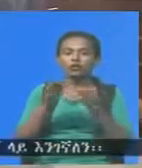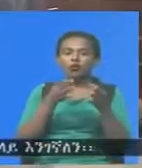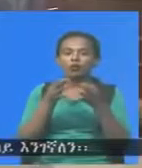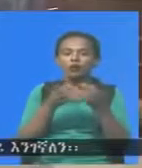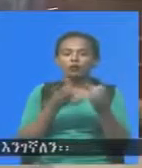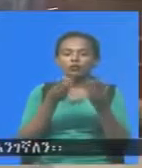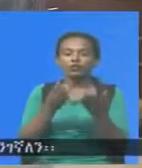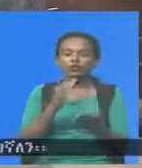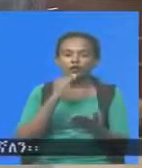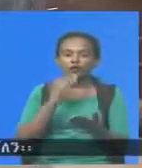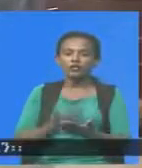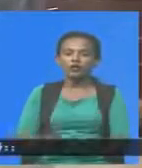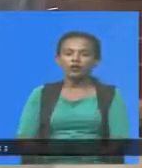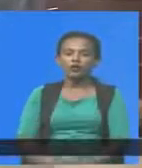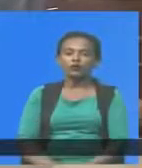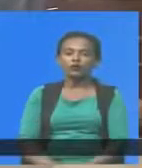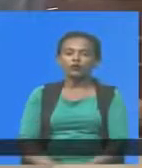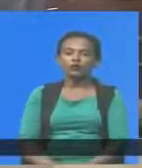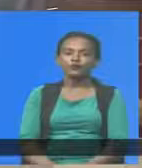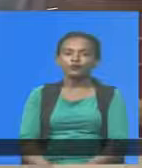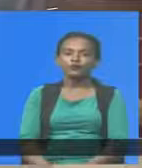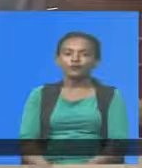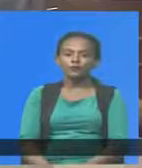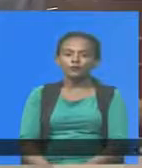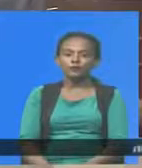ቢሰጥበት አመሰግናለሁ።